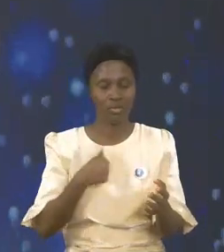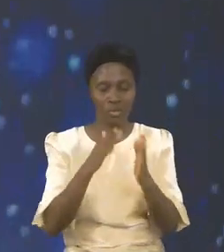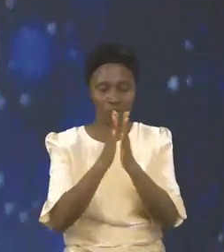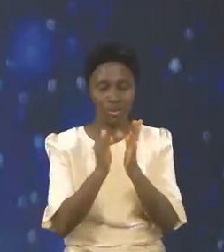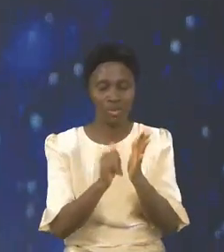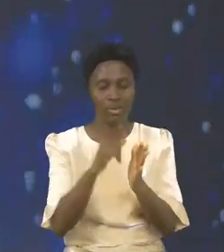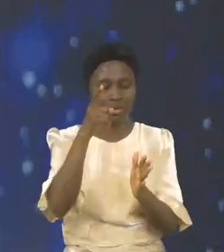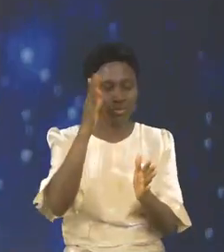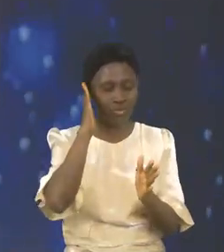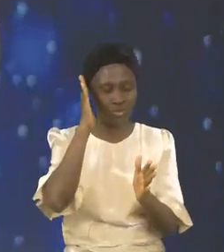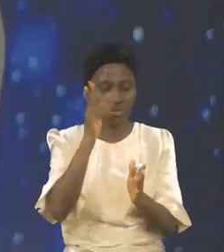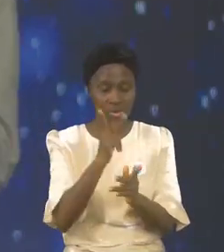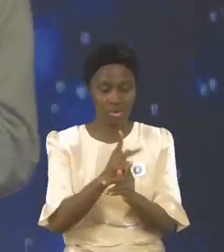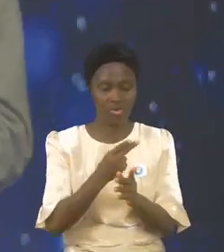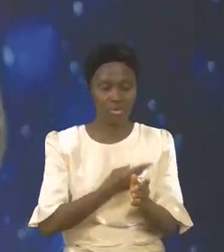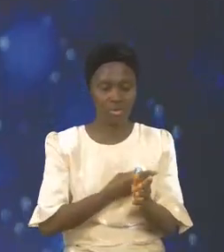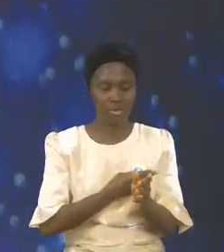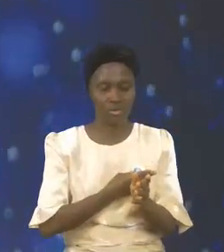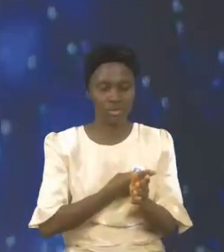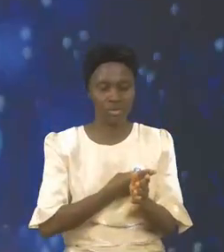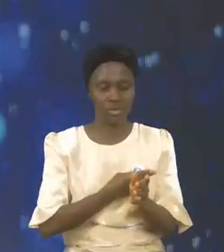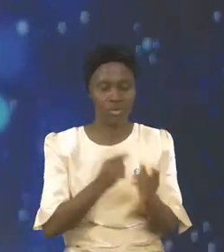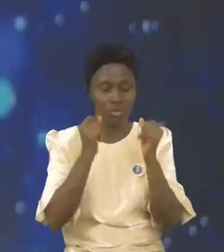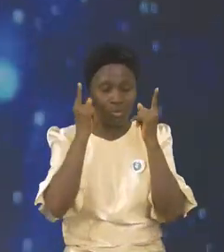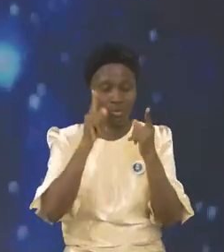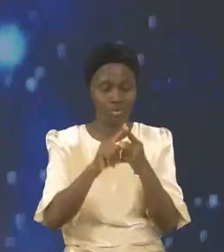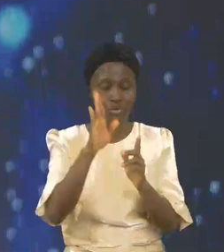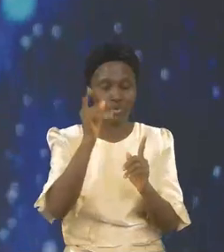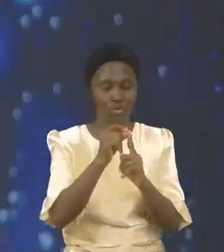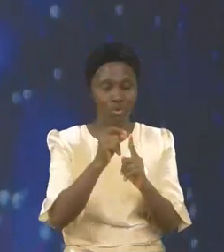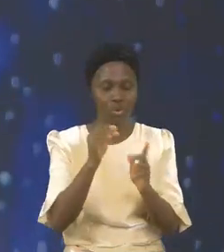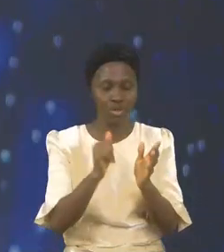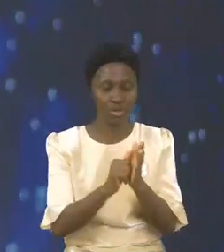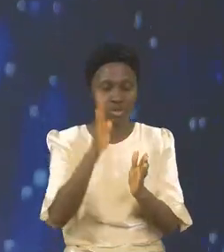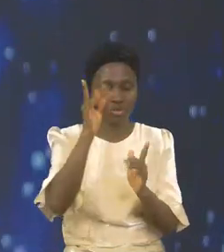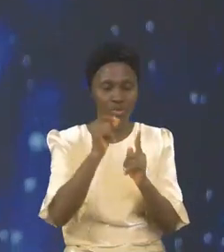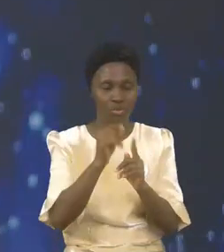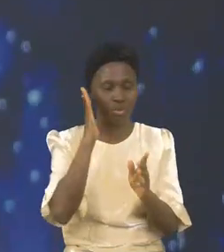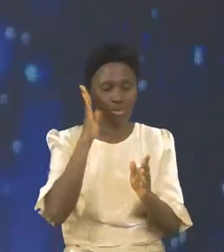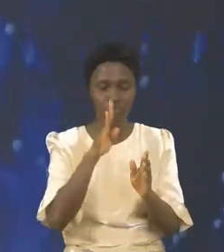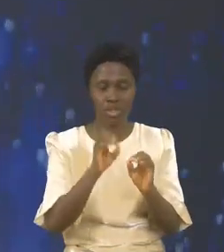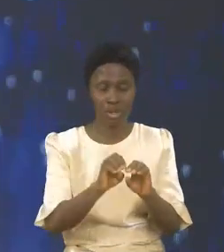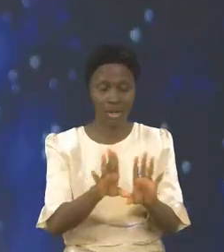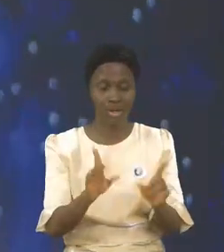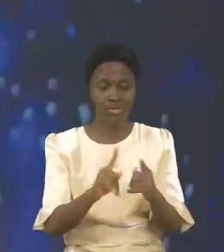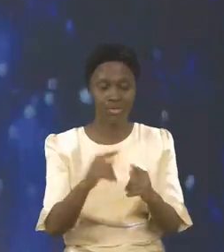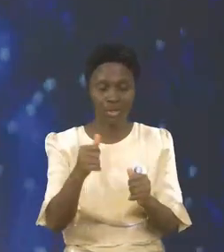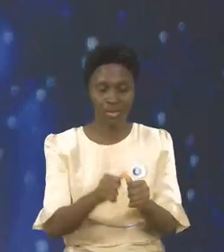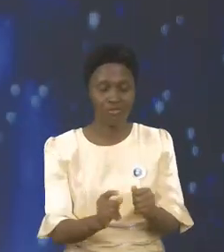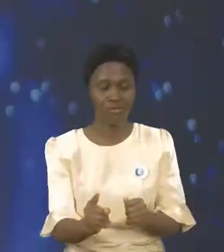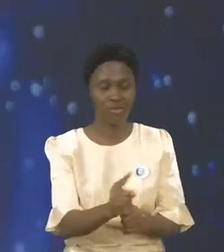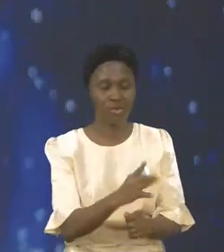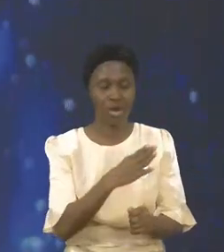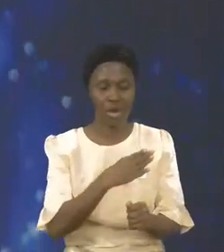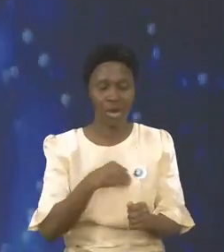Seigneur, que tu nous gardes en éveil et que ta parole soit claire à chacun de nous